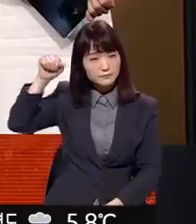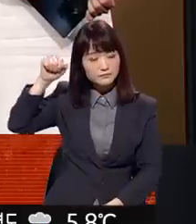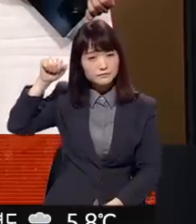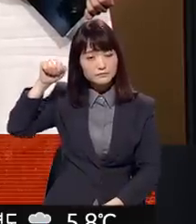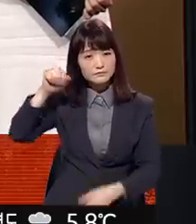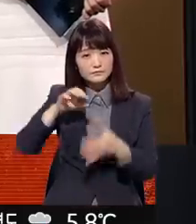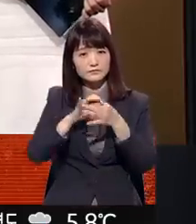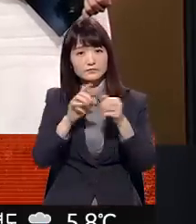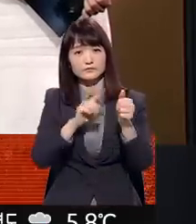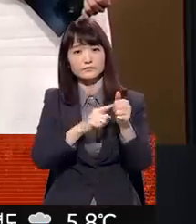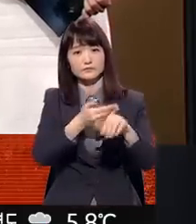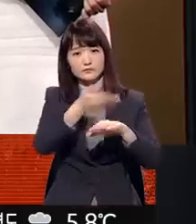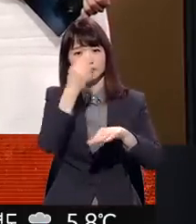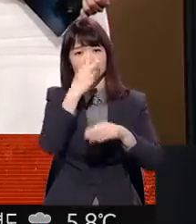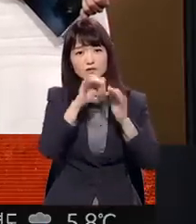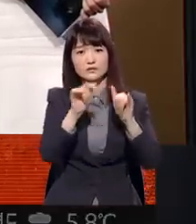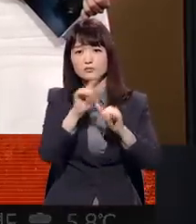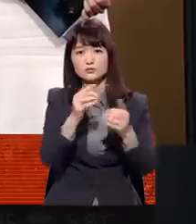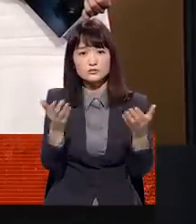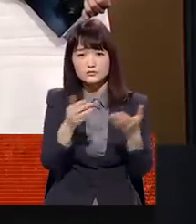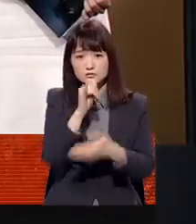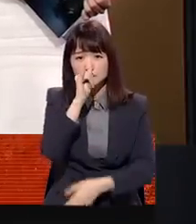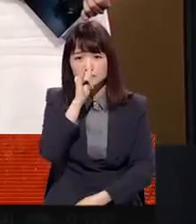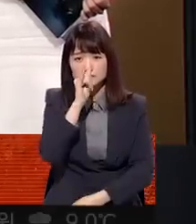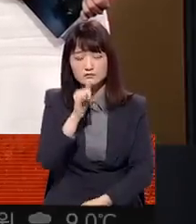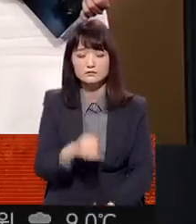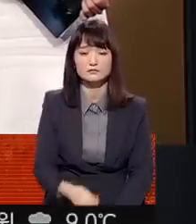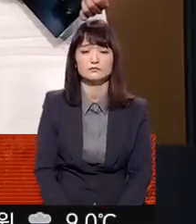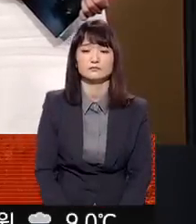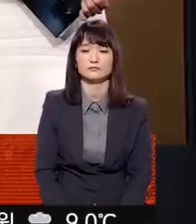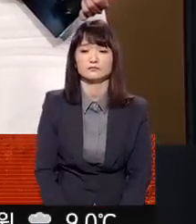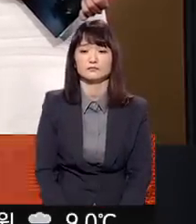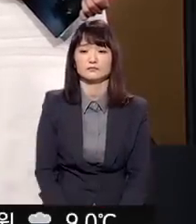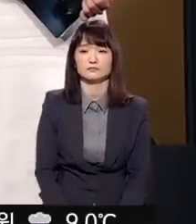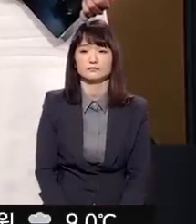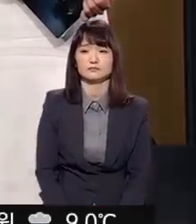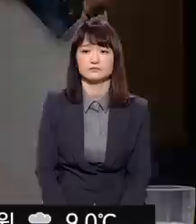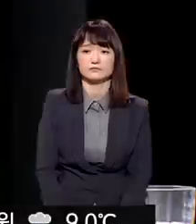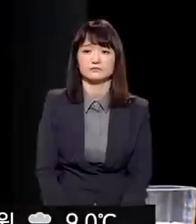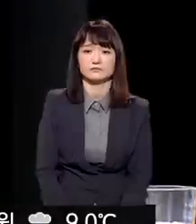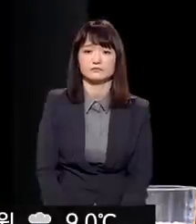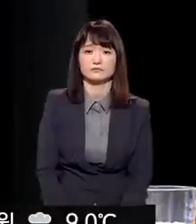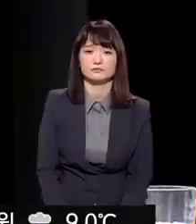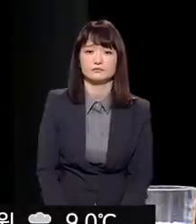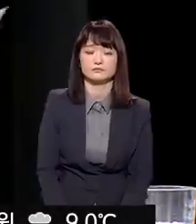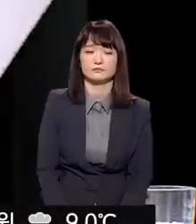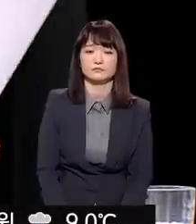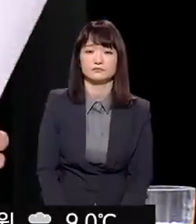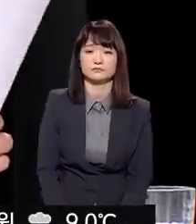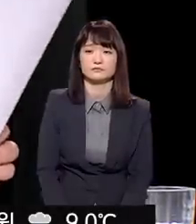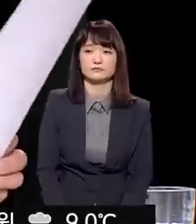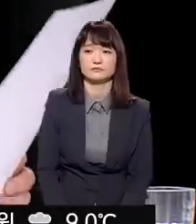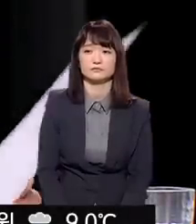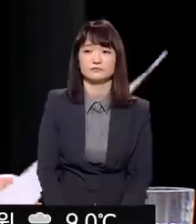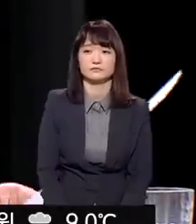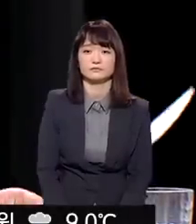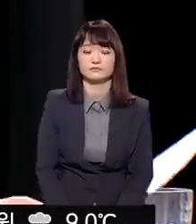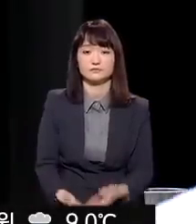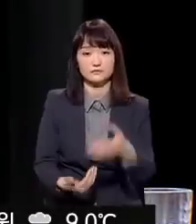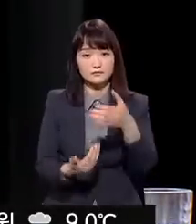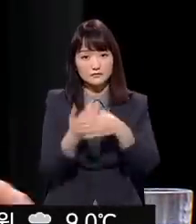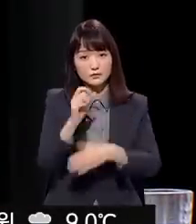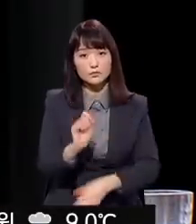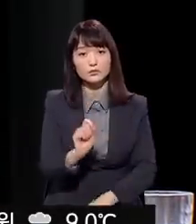된 상급 관리자, 도대체 무슨 일을 저지른 걸까요? 자, 이런 일이 벌어진 사건의 발단이